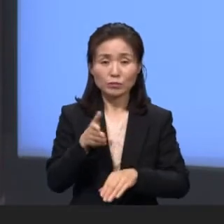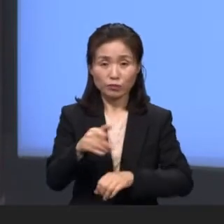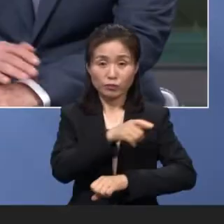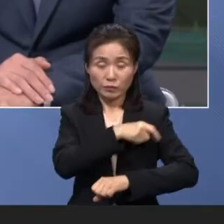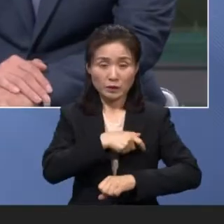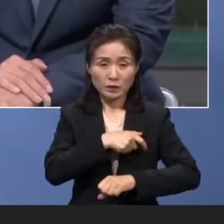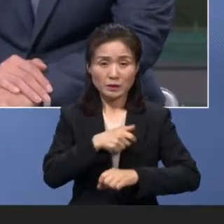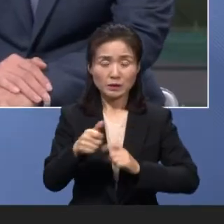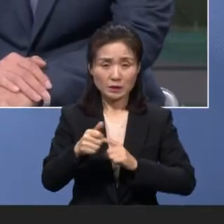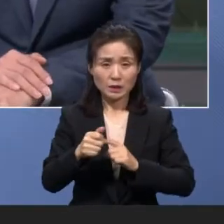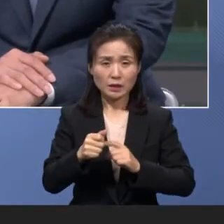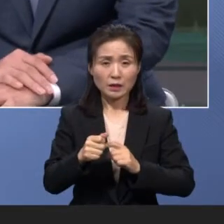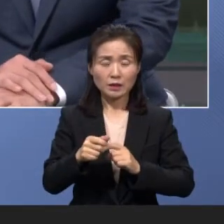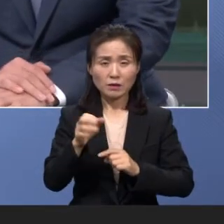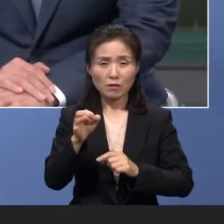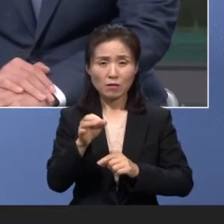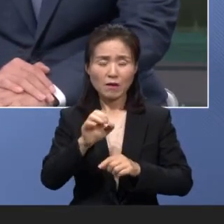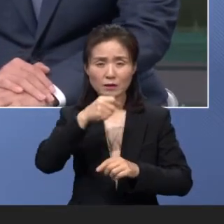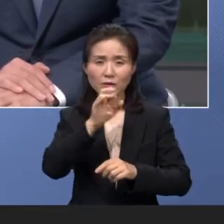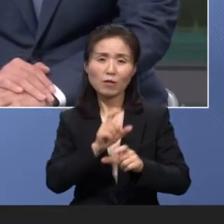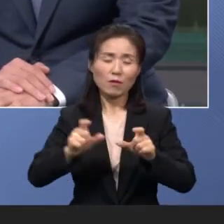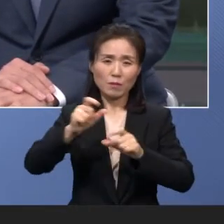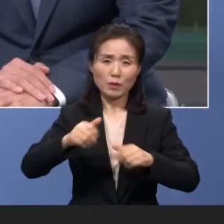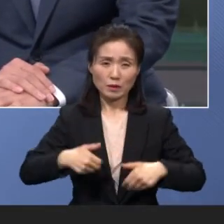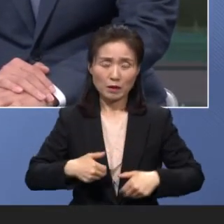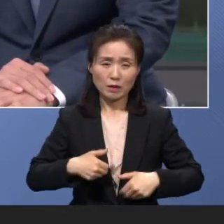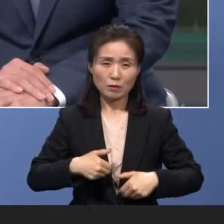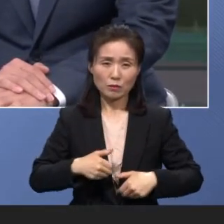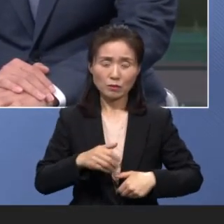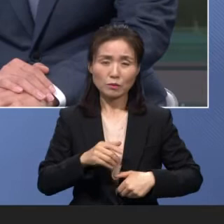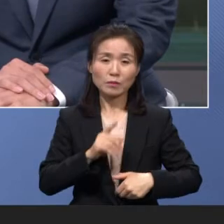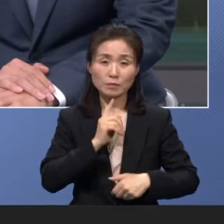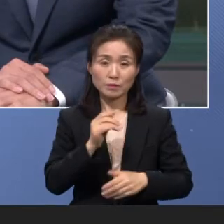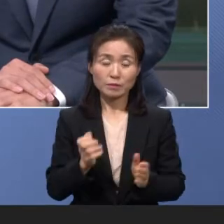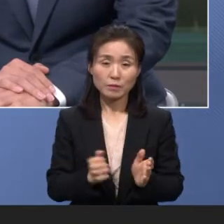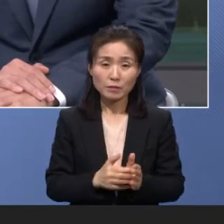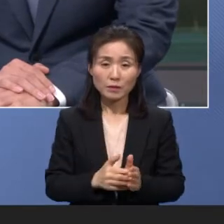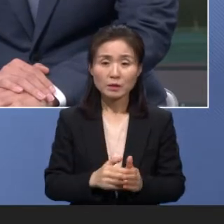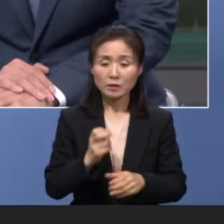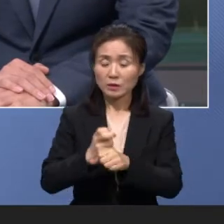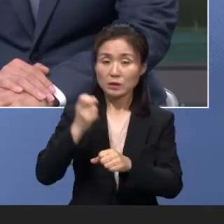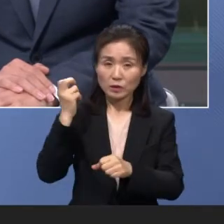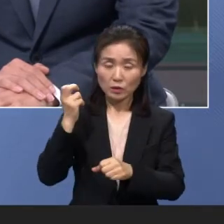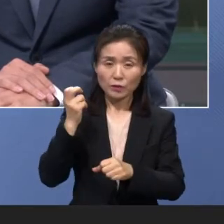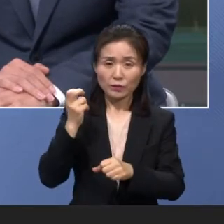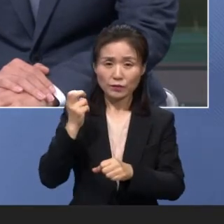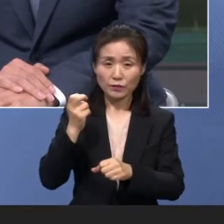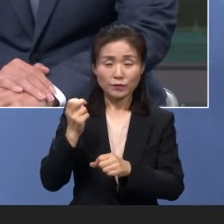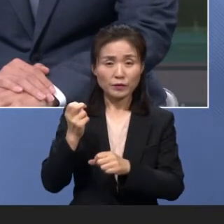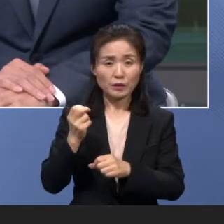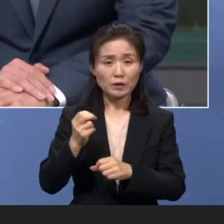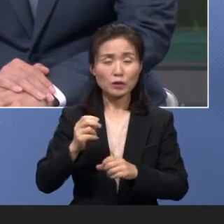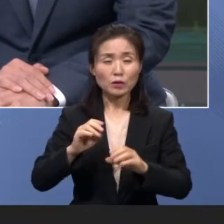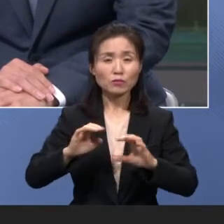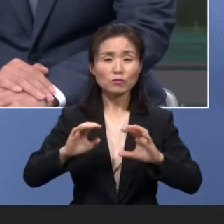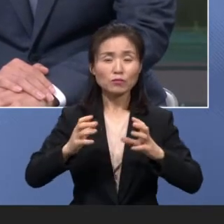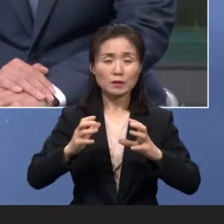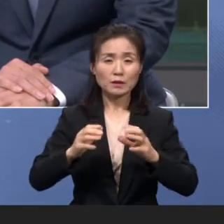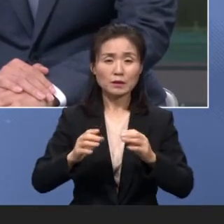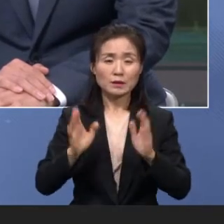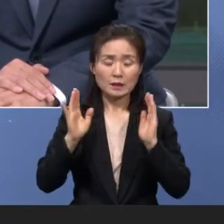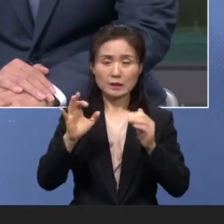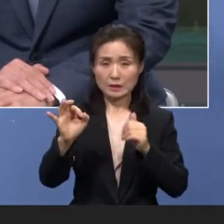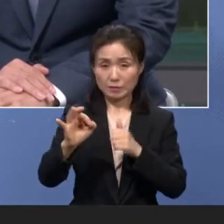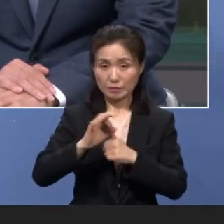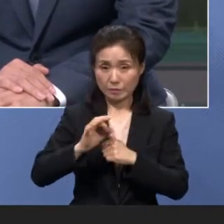cnn 의 그리기 고 했습니다 라미레즈 전무이사는 20년전 국가장학금을 받고 학업을 마쳤다고 언급하며